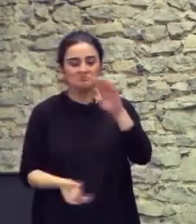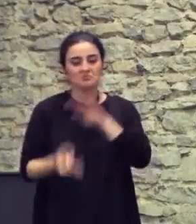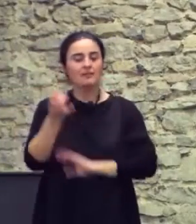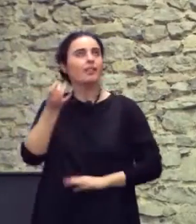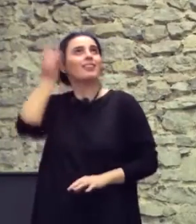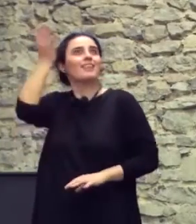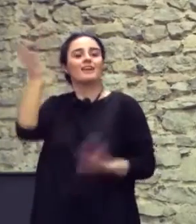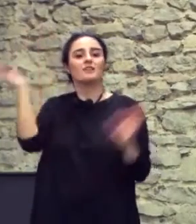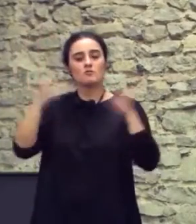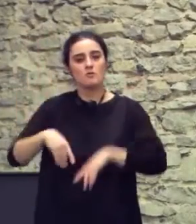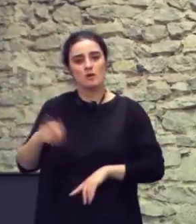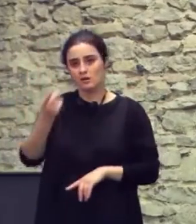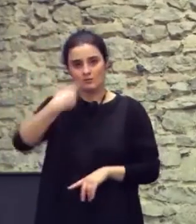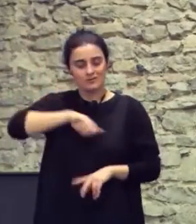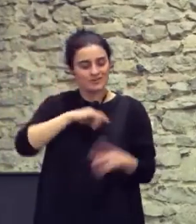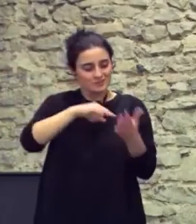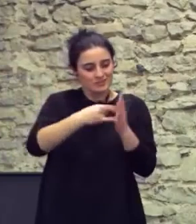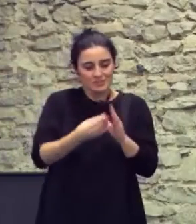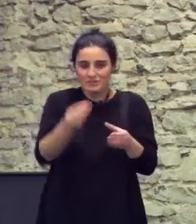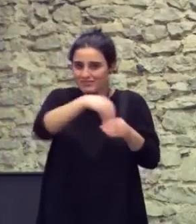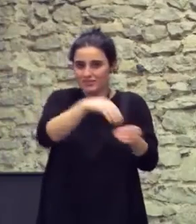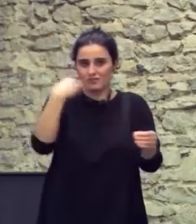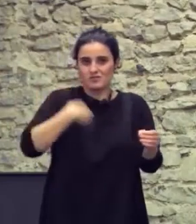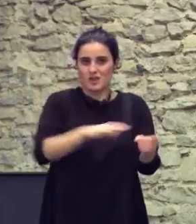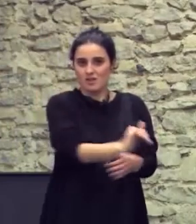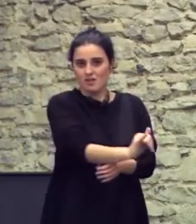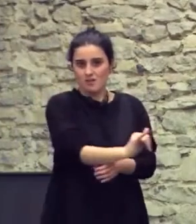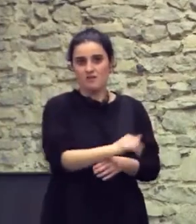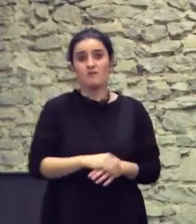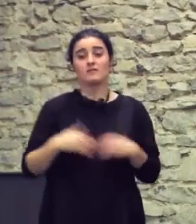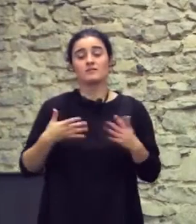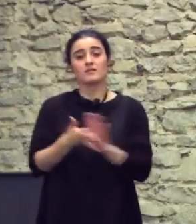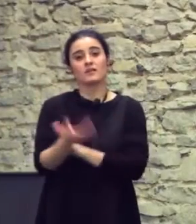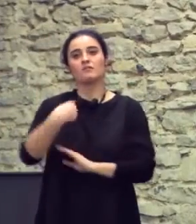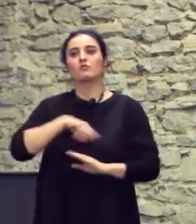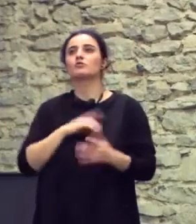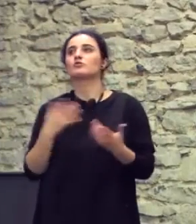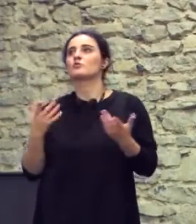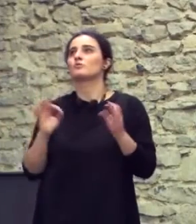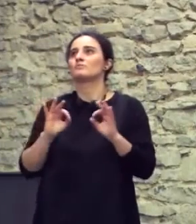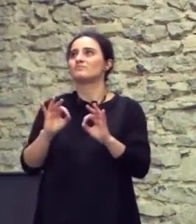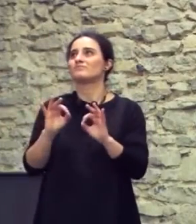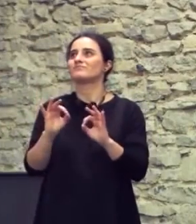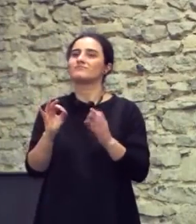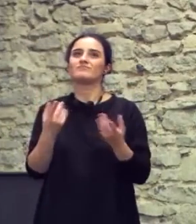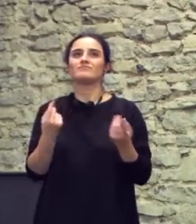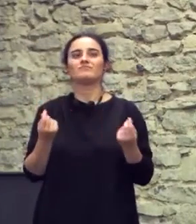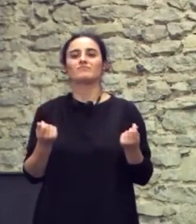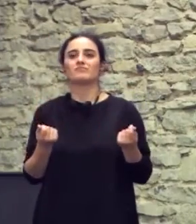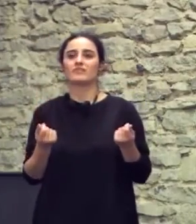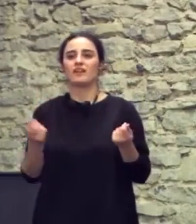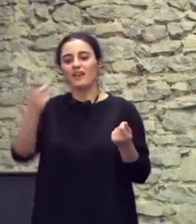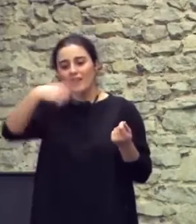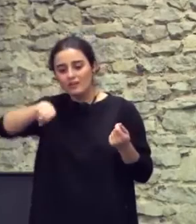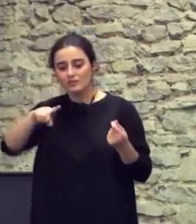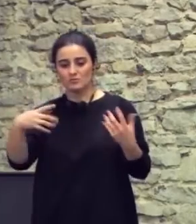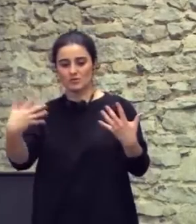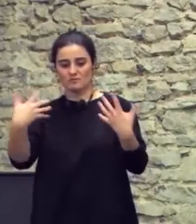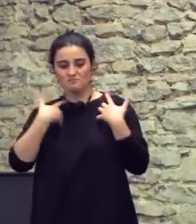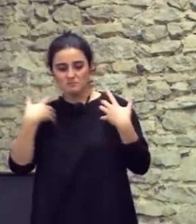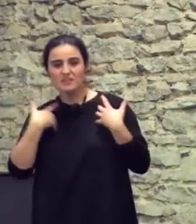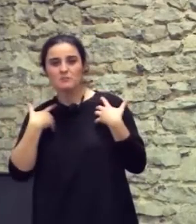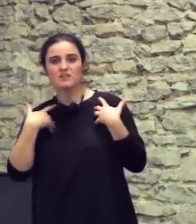gu bizigaren sistema horren reprodukzio lan bat. Eta zentzu horretan ez dira bakarrik nolabait biktimak edo